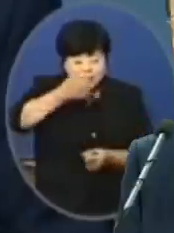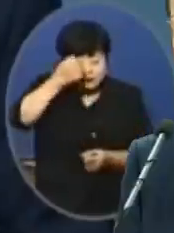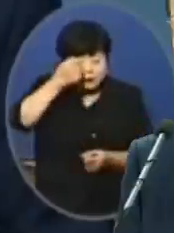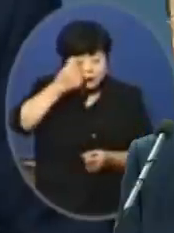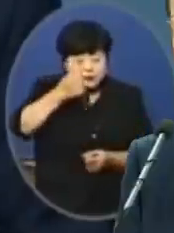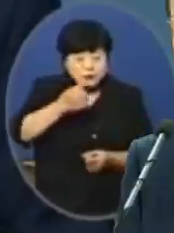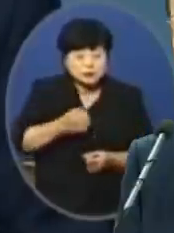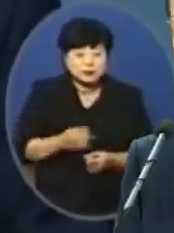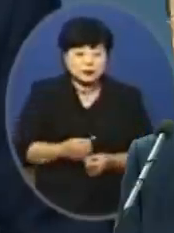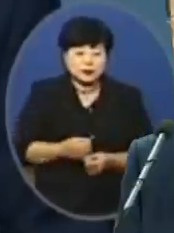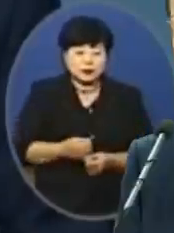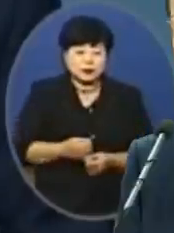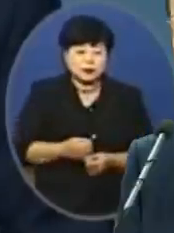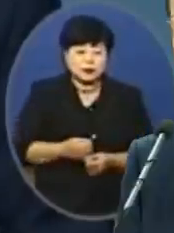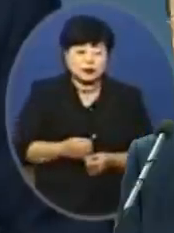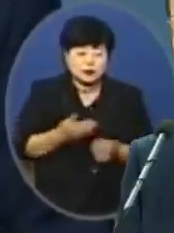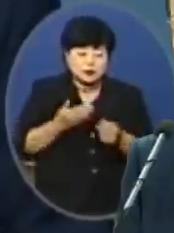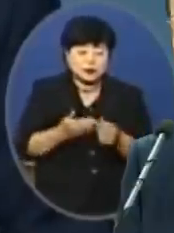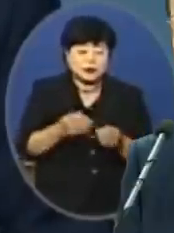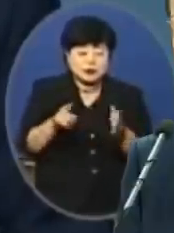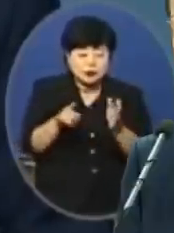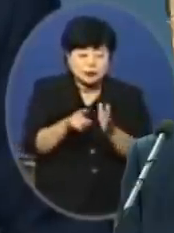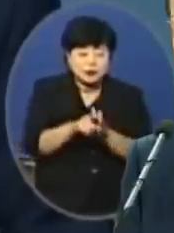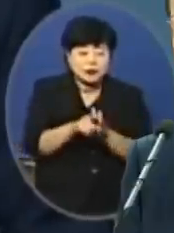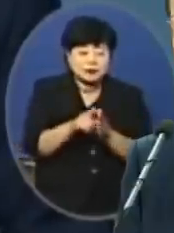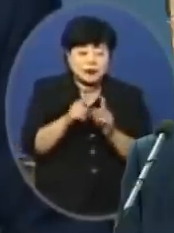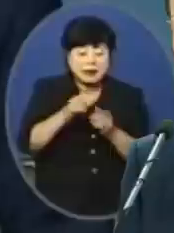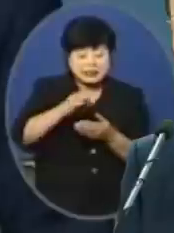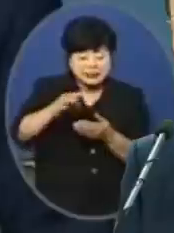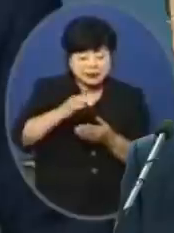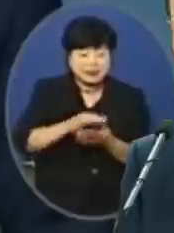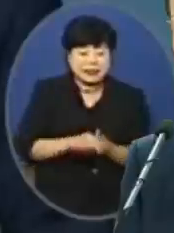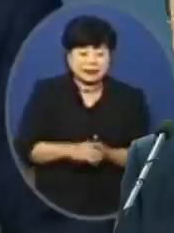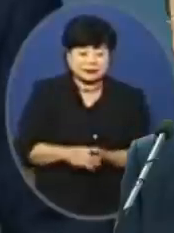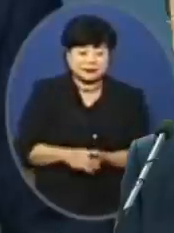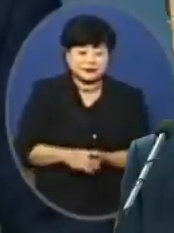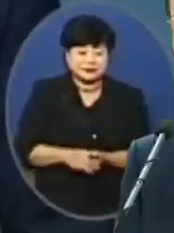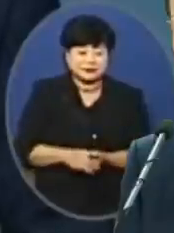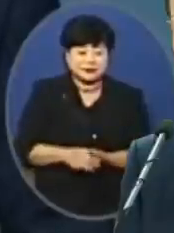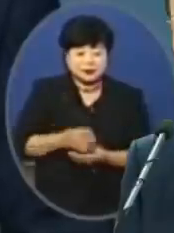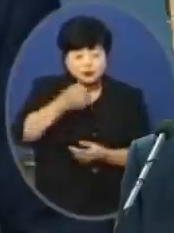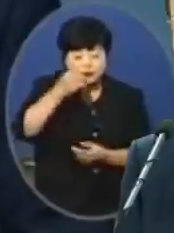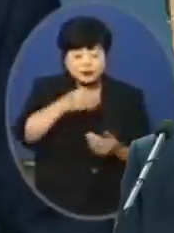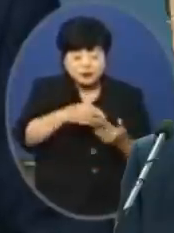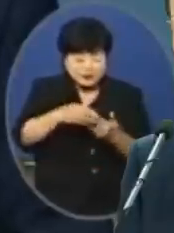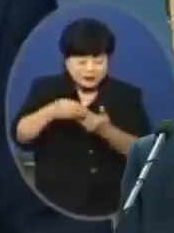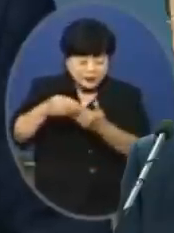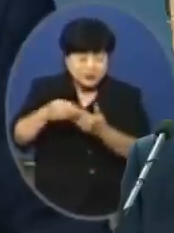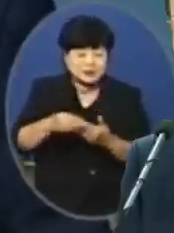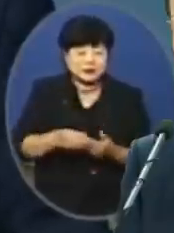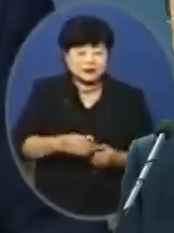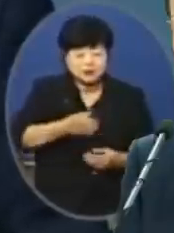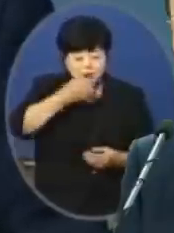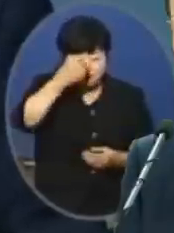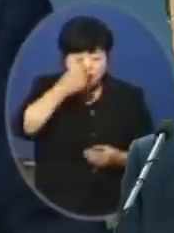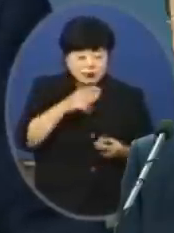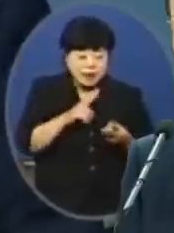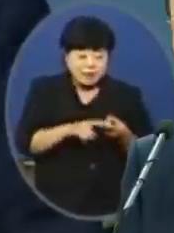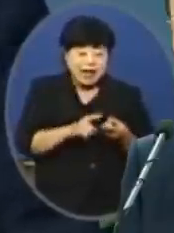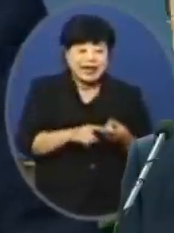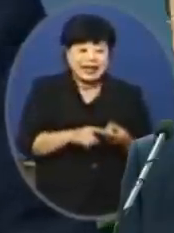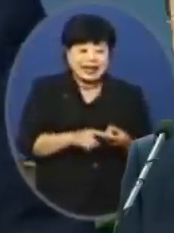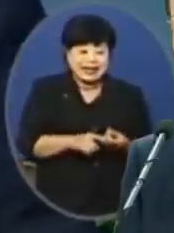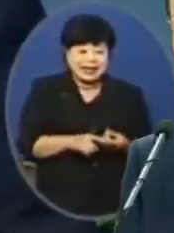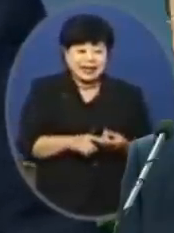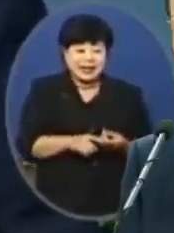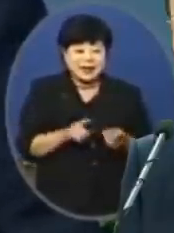꿈으로 대체해줘야 그 믿음의 말이 계속합니다. 안 그러면 사라져버립니다. 꿈이 있거들랑 꿈에 해당하는 믿음의 말을 입술로 자꾸